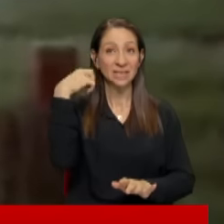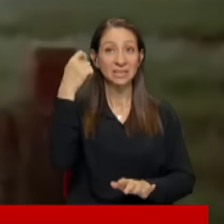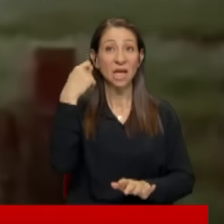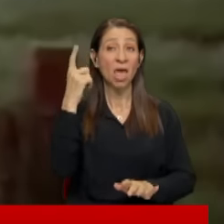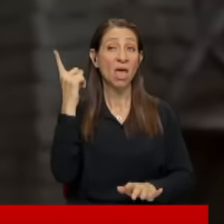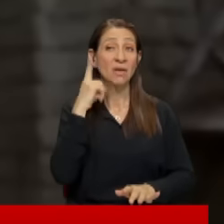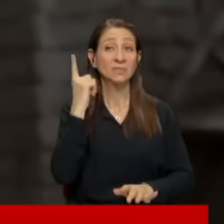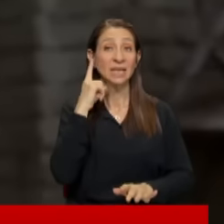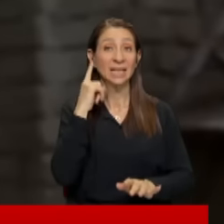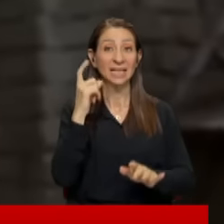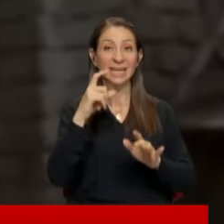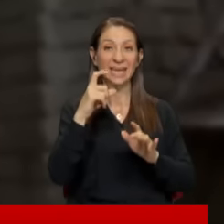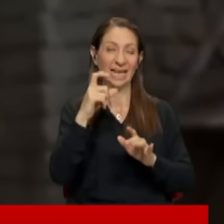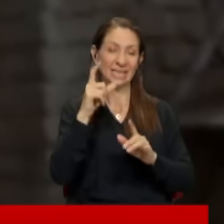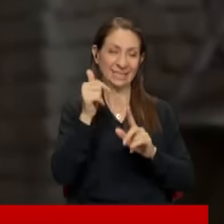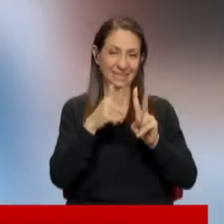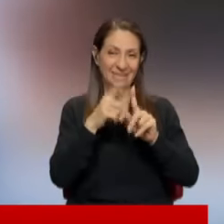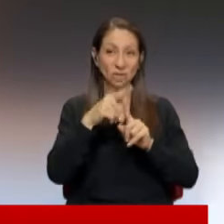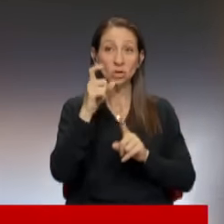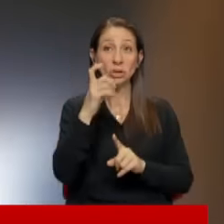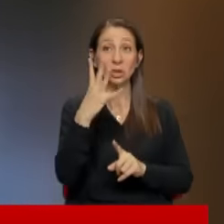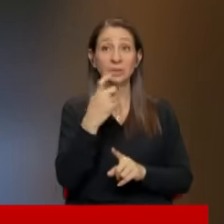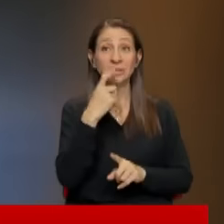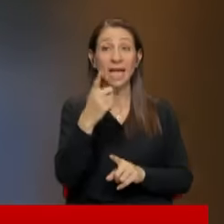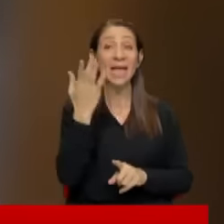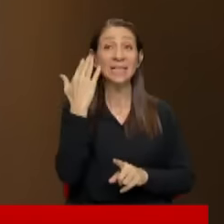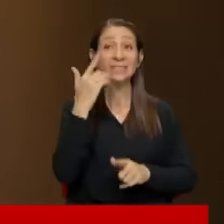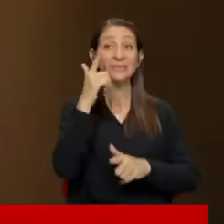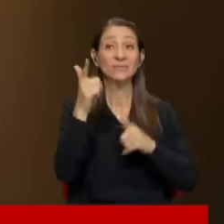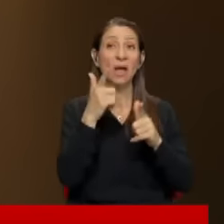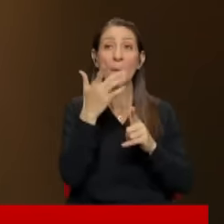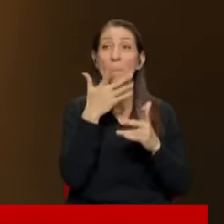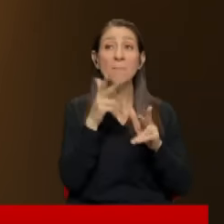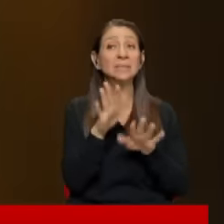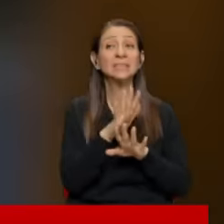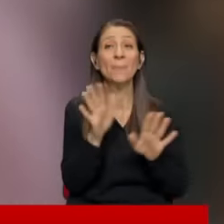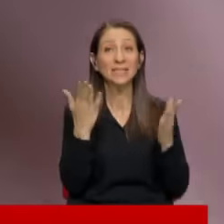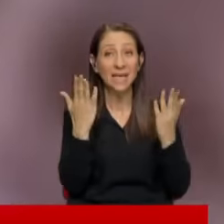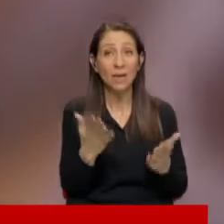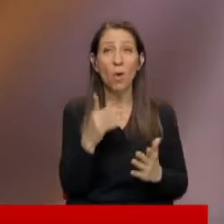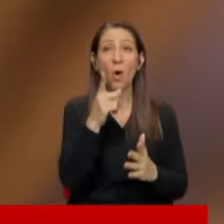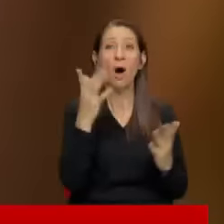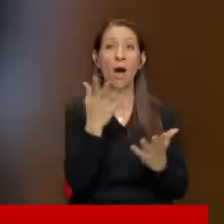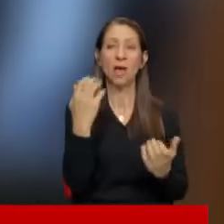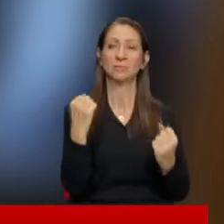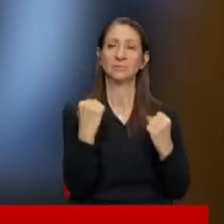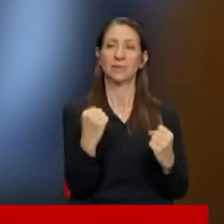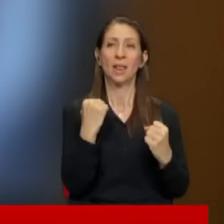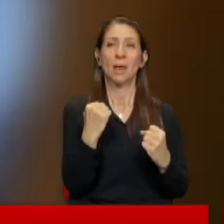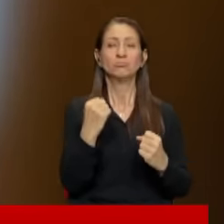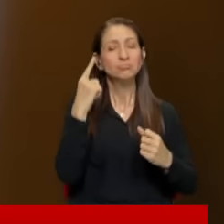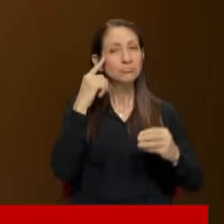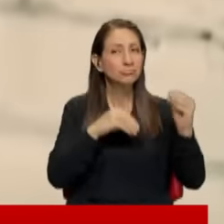sinemasının efsanesi Clint Eastwood, 94 yaşında. Eski görüntüsünden eser kalmasa da o hala ayakta,